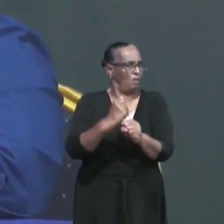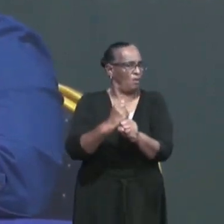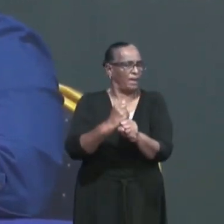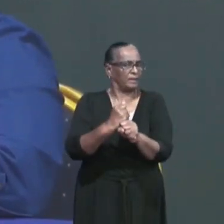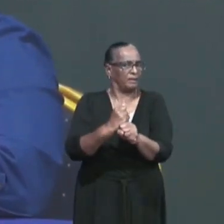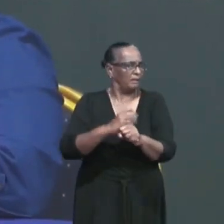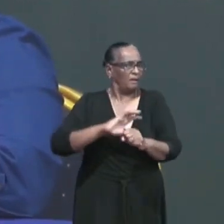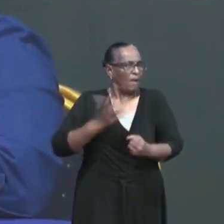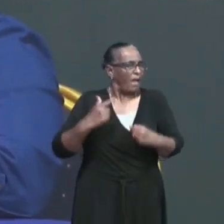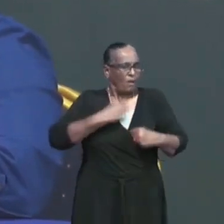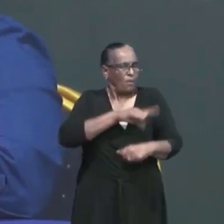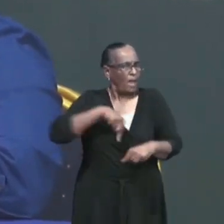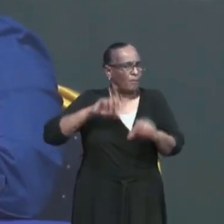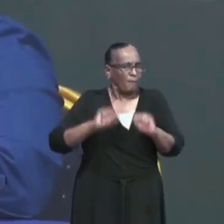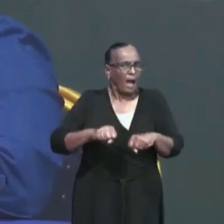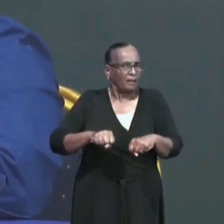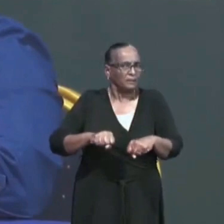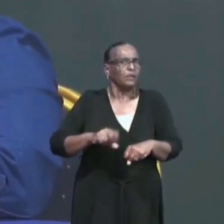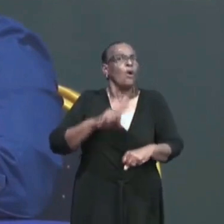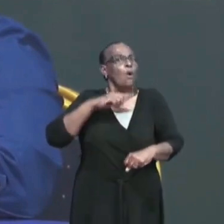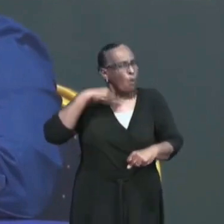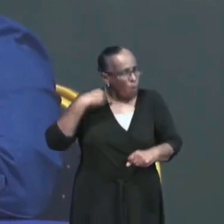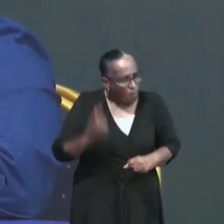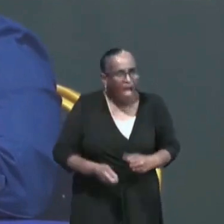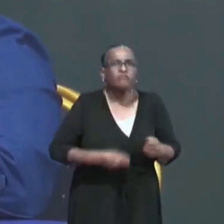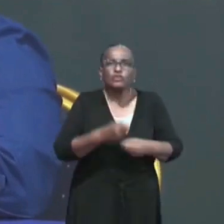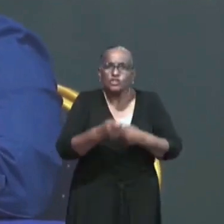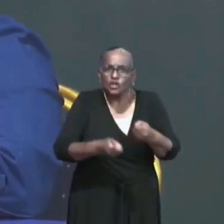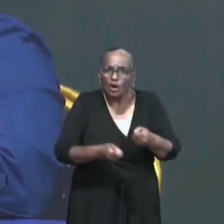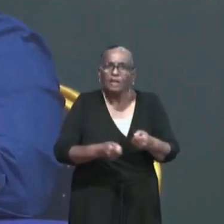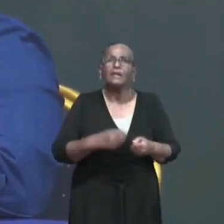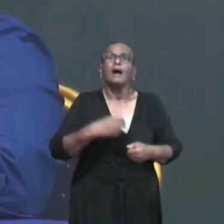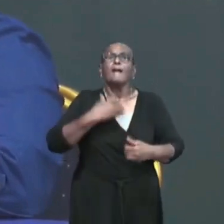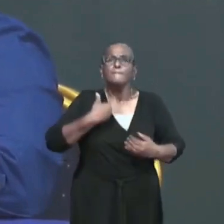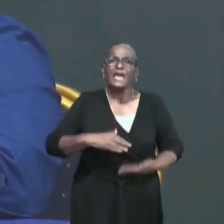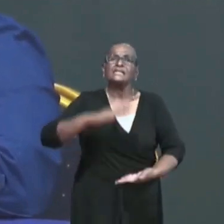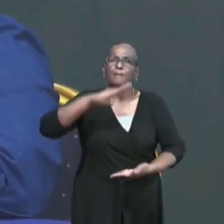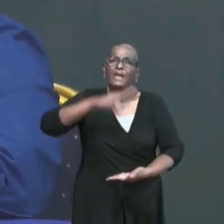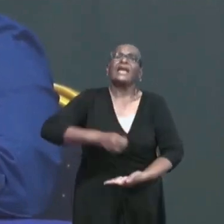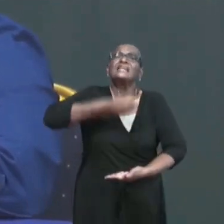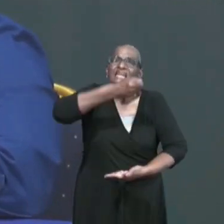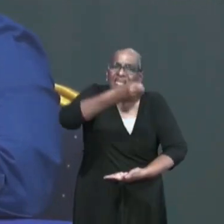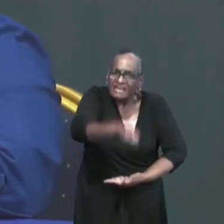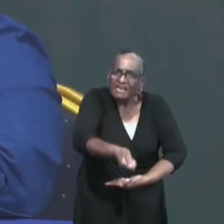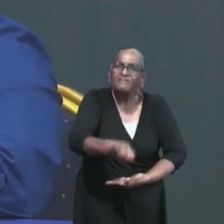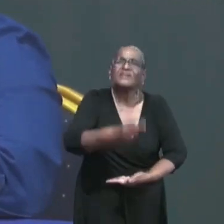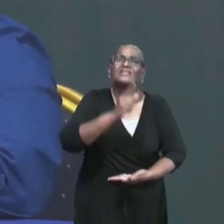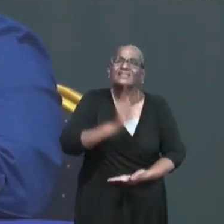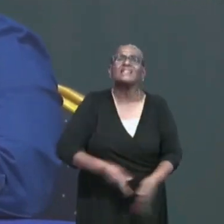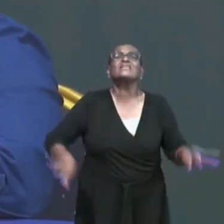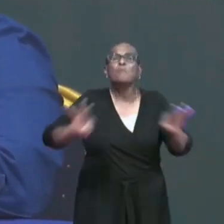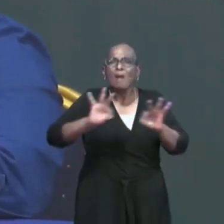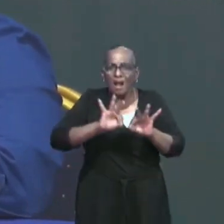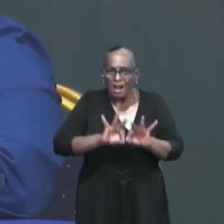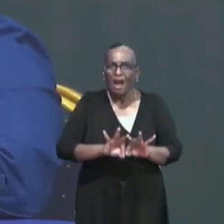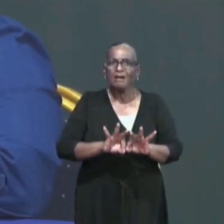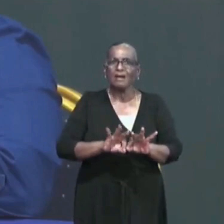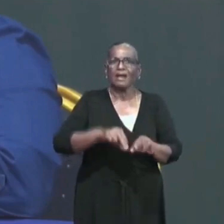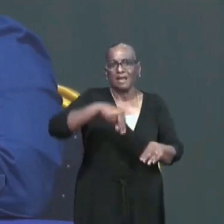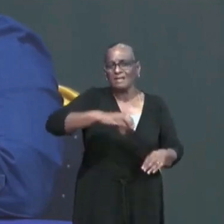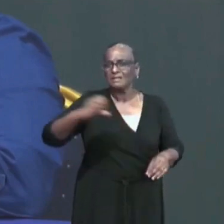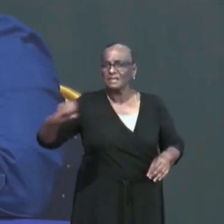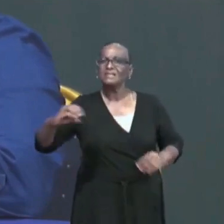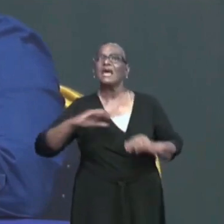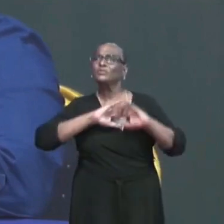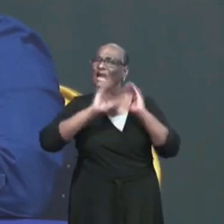wel moeten zorgdragen is dat mensen de pakket het leven wij hebben vanaf het begin aangegeven dat en cia logistiek